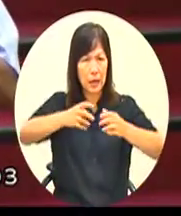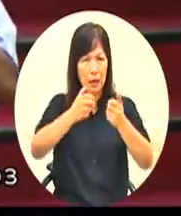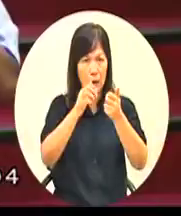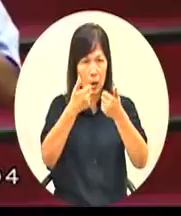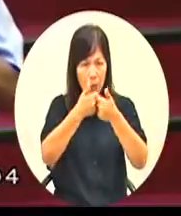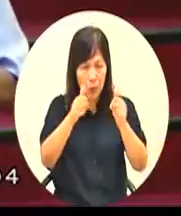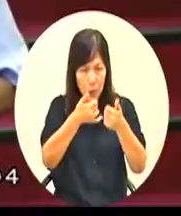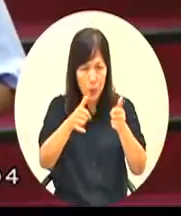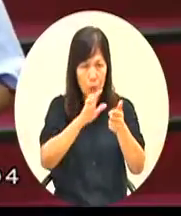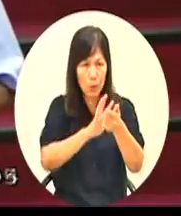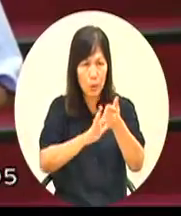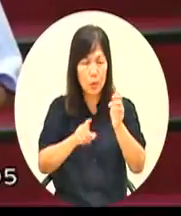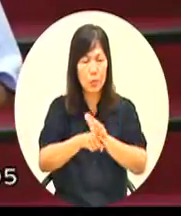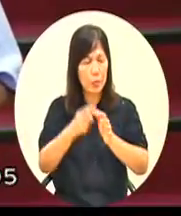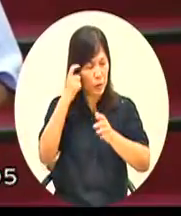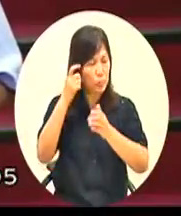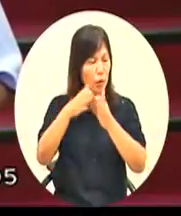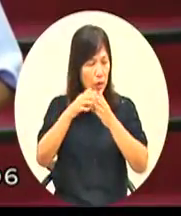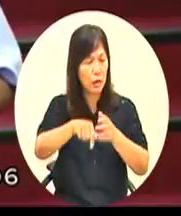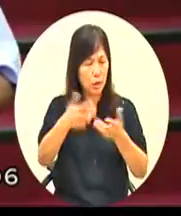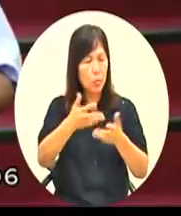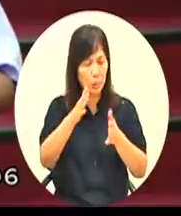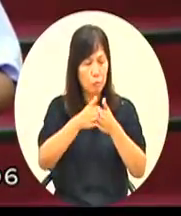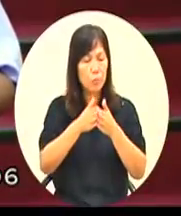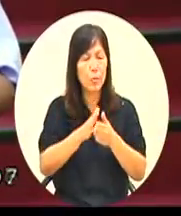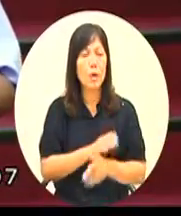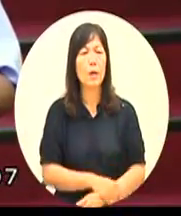要考虑这样的问题哈。